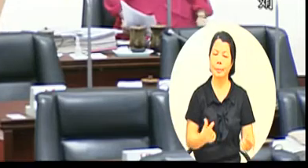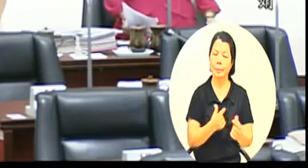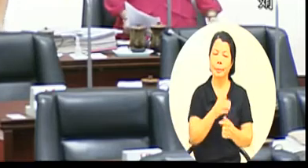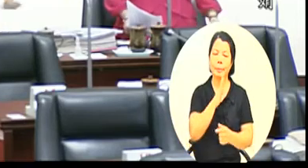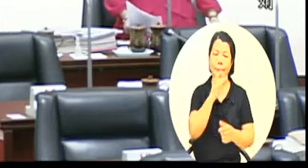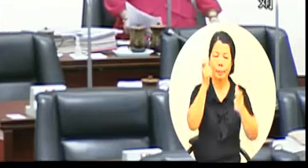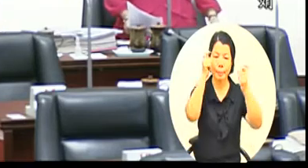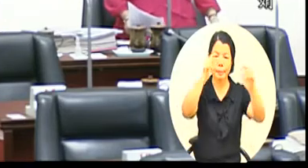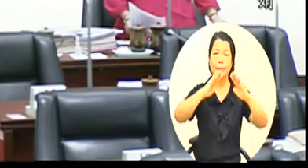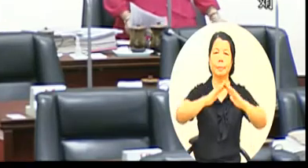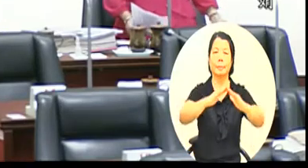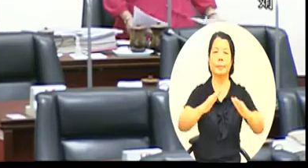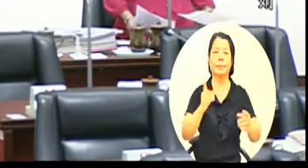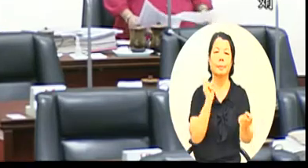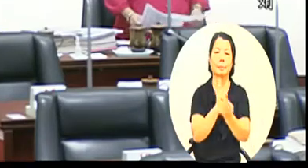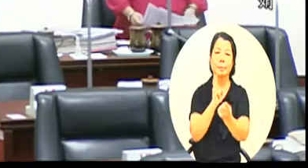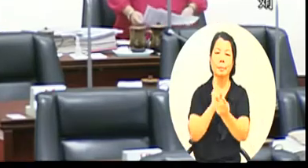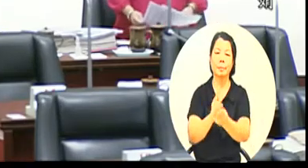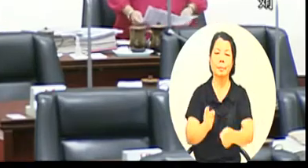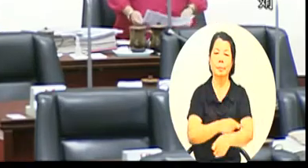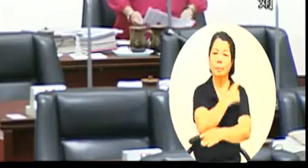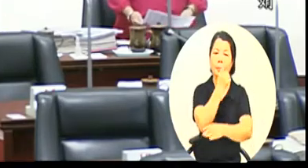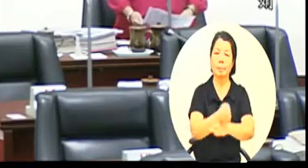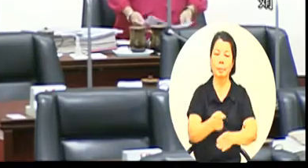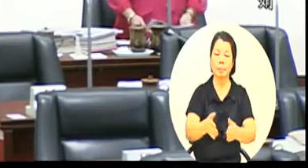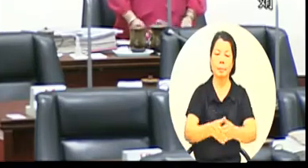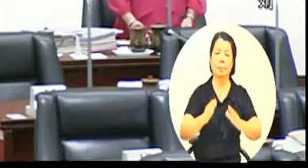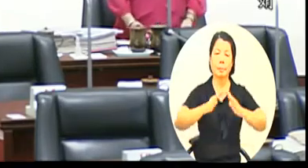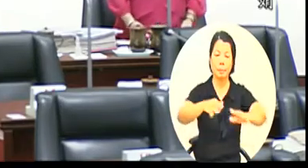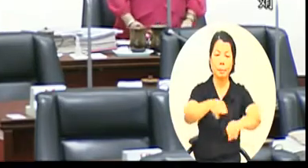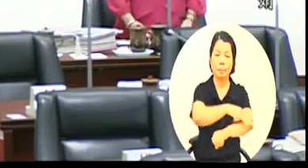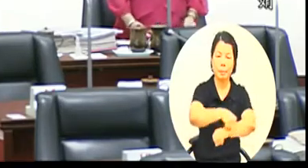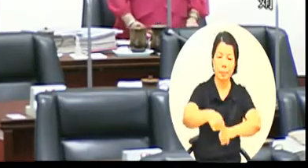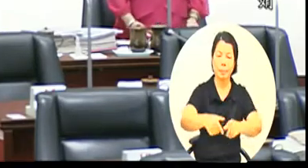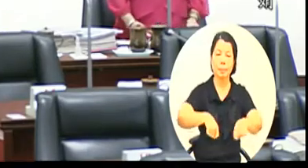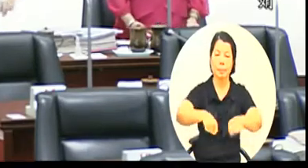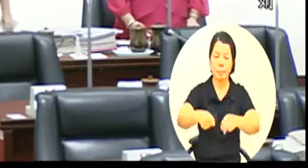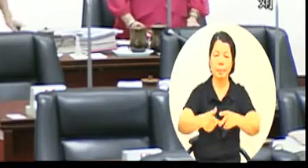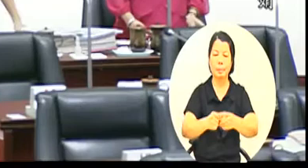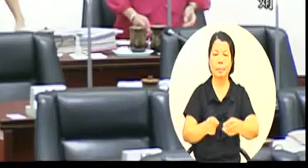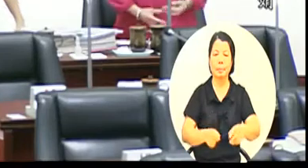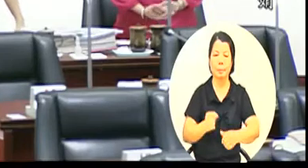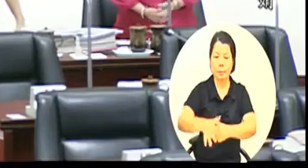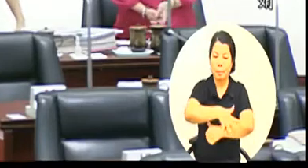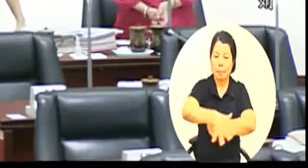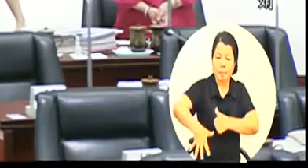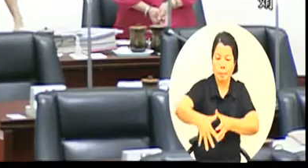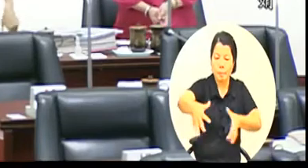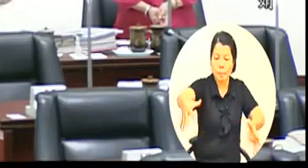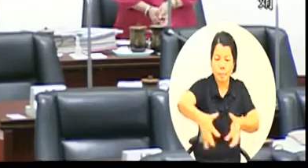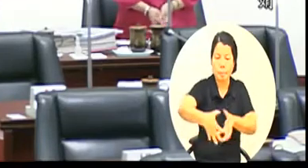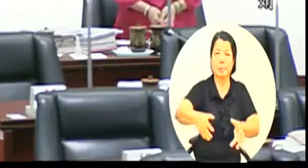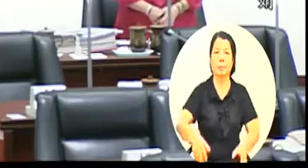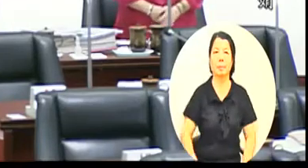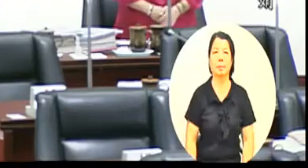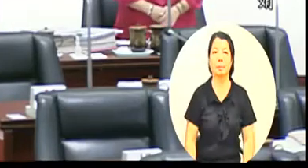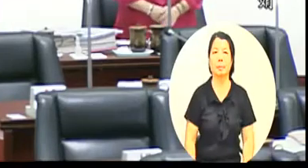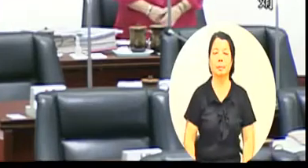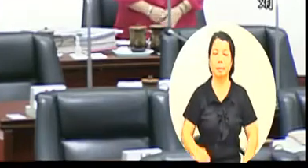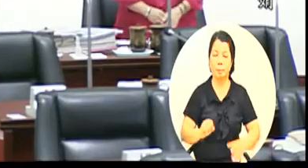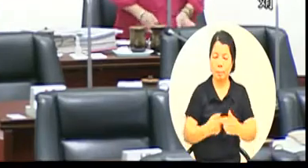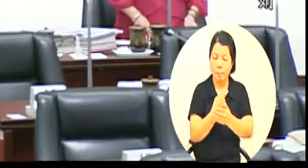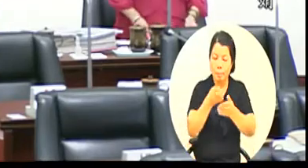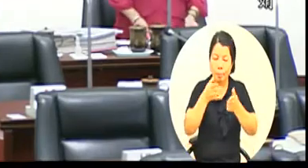市对于整个都市规划、都市计划跨区域整合，而且不止只有